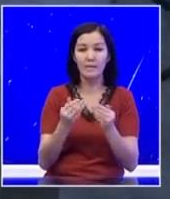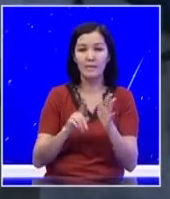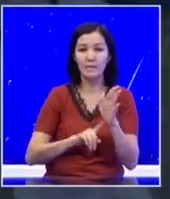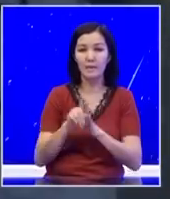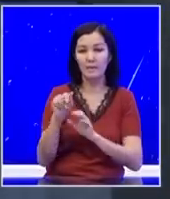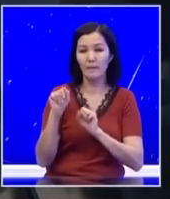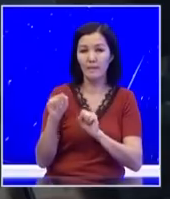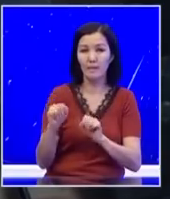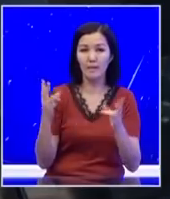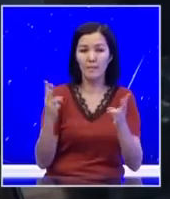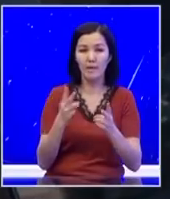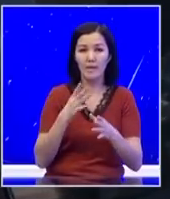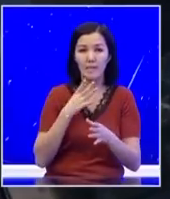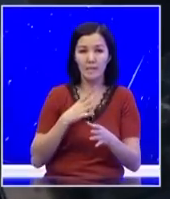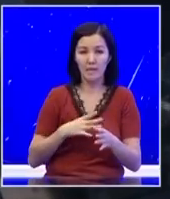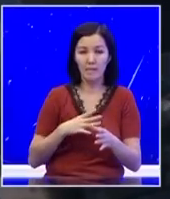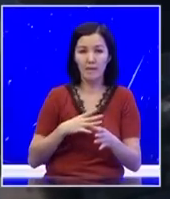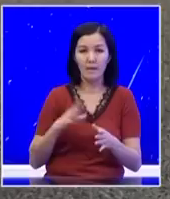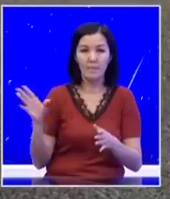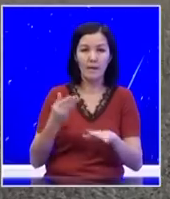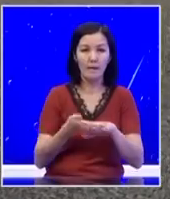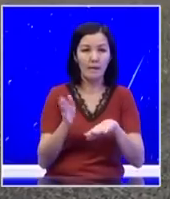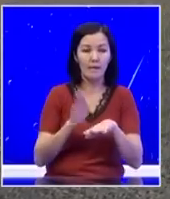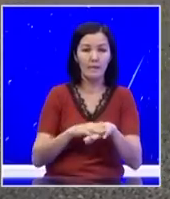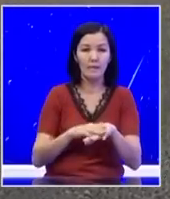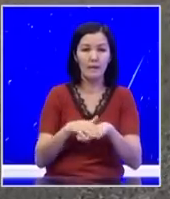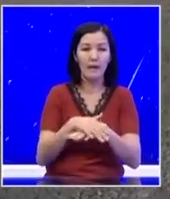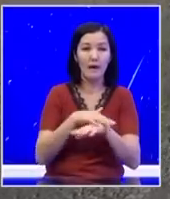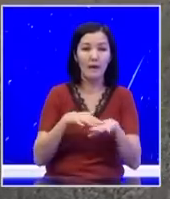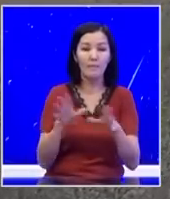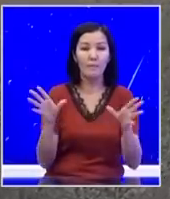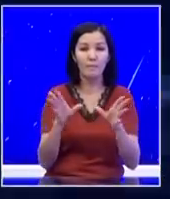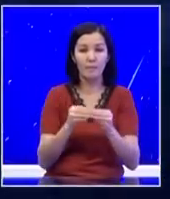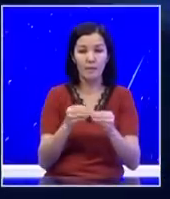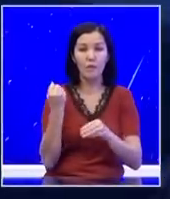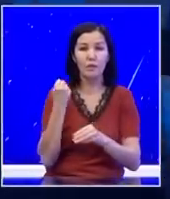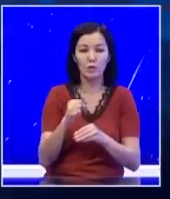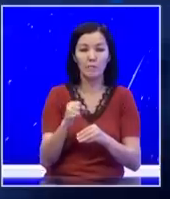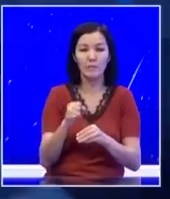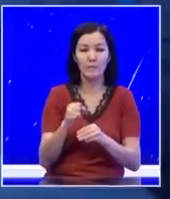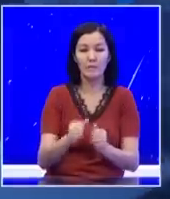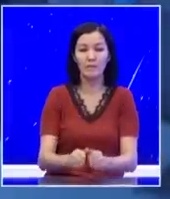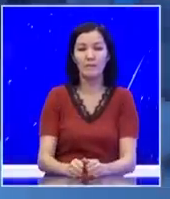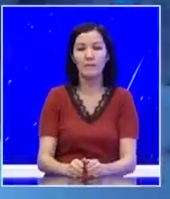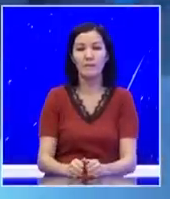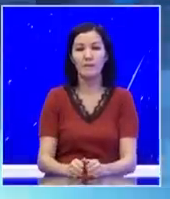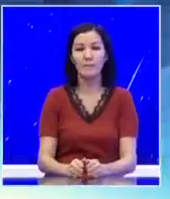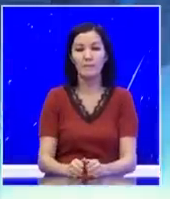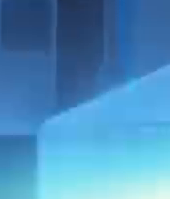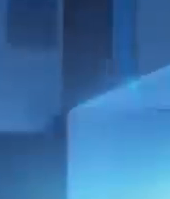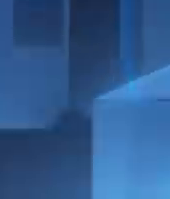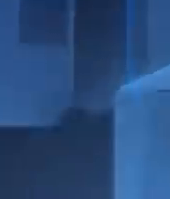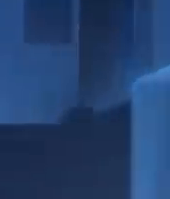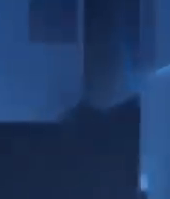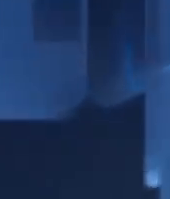сынаққа сабырлық танытып, бар қиындықты елмен бірге еңсереміз деп отыр. Құрманжан Қасымжанұлы, Аманжол